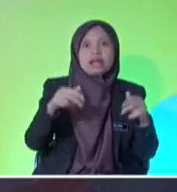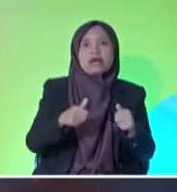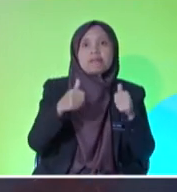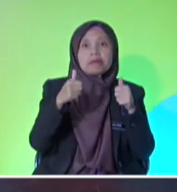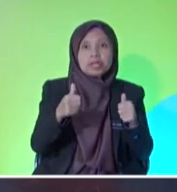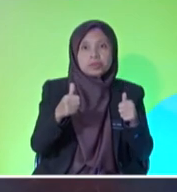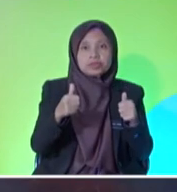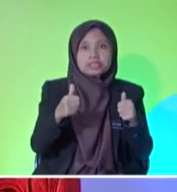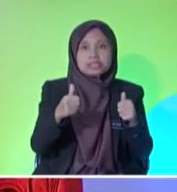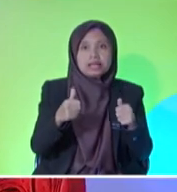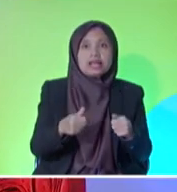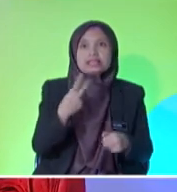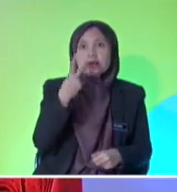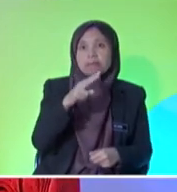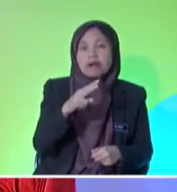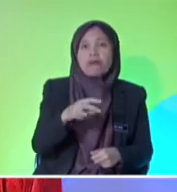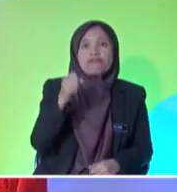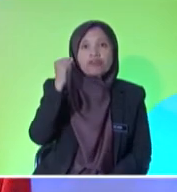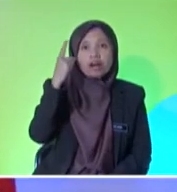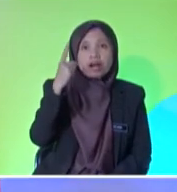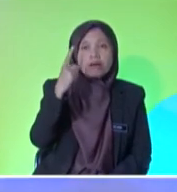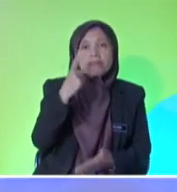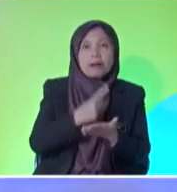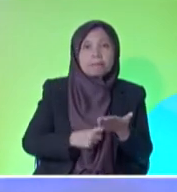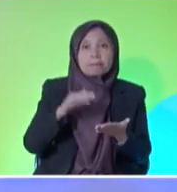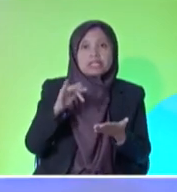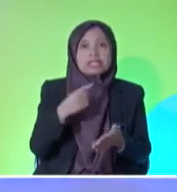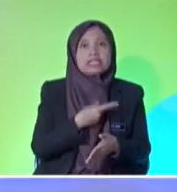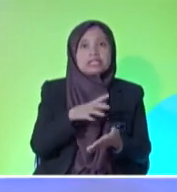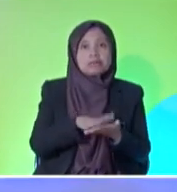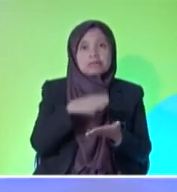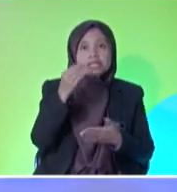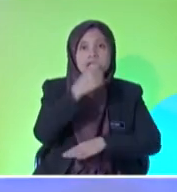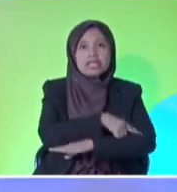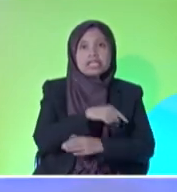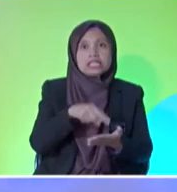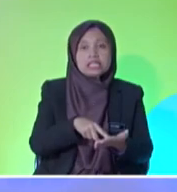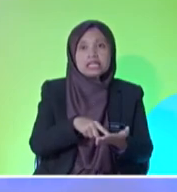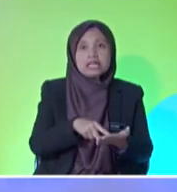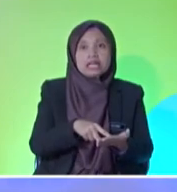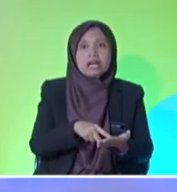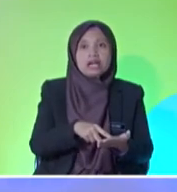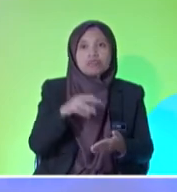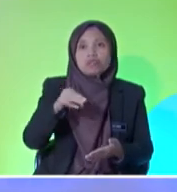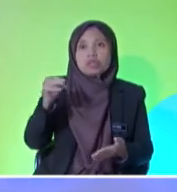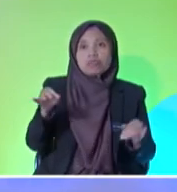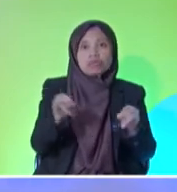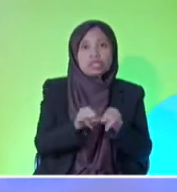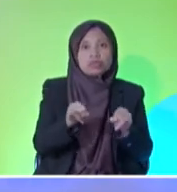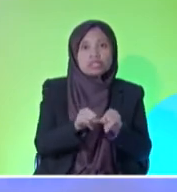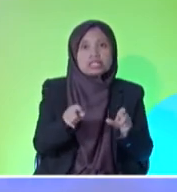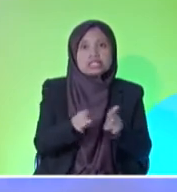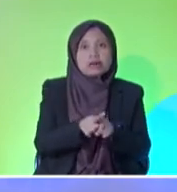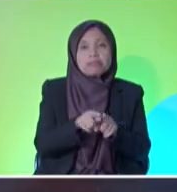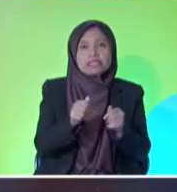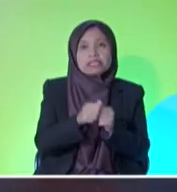segala dampak sangat paham apa yang kita belajar hari ini dan saya percaya murid-muri di rumah juga sama seperti